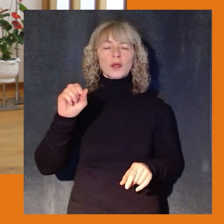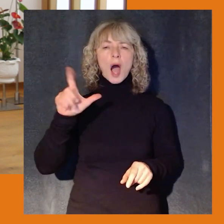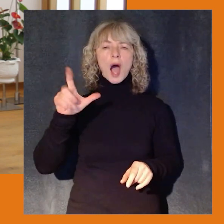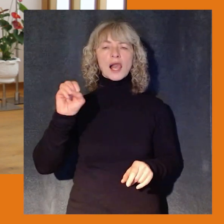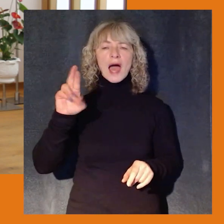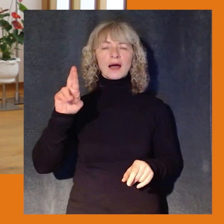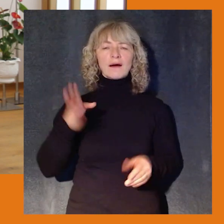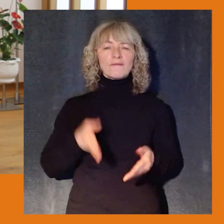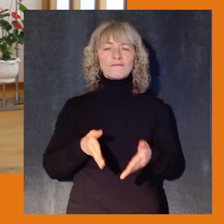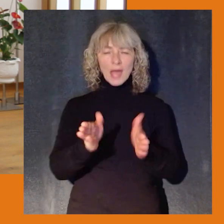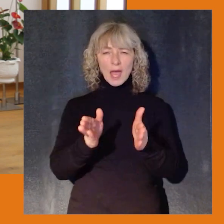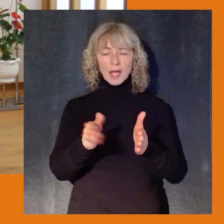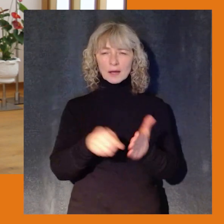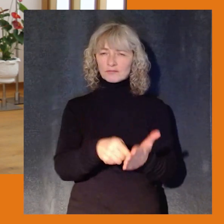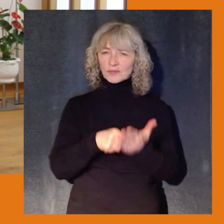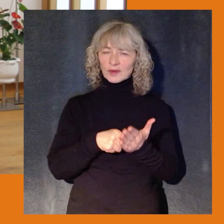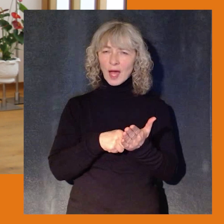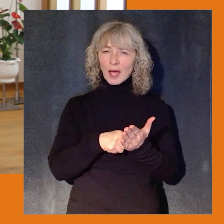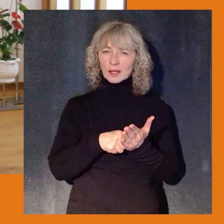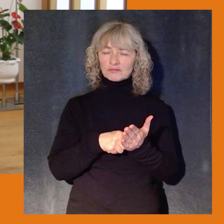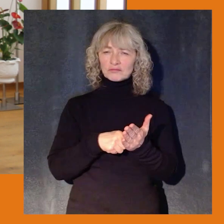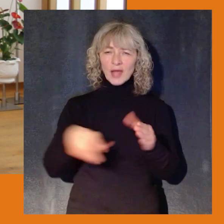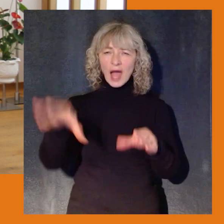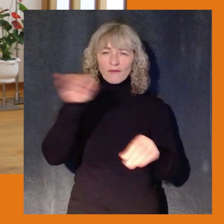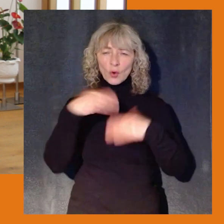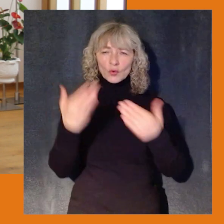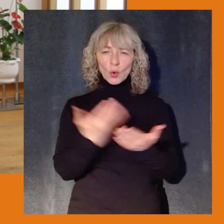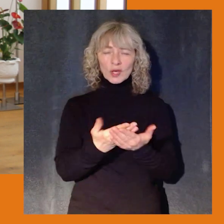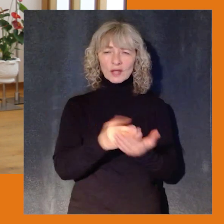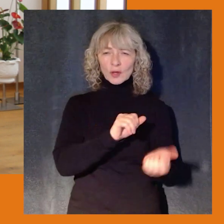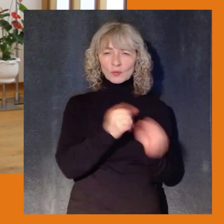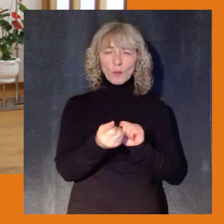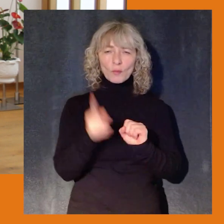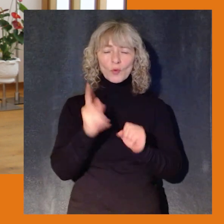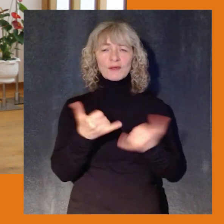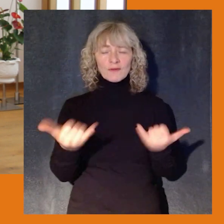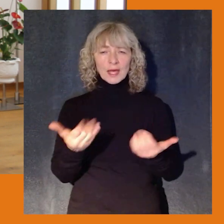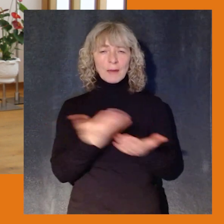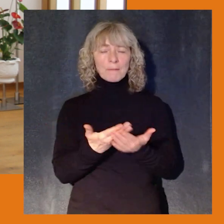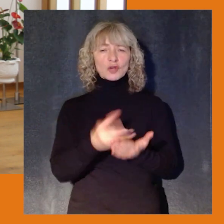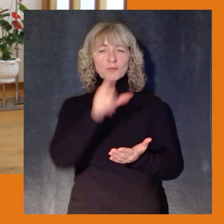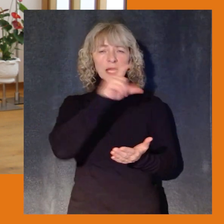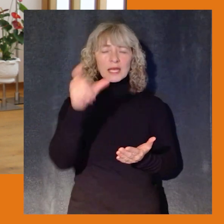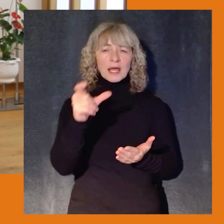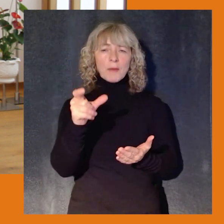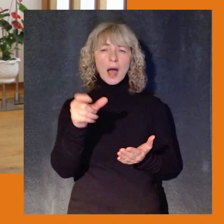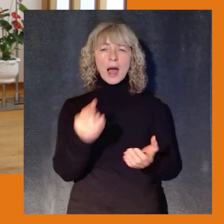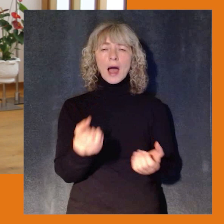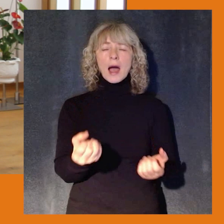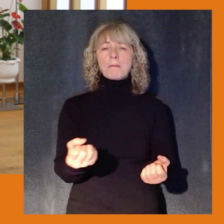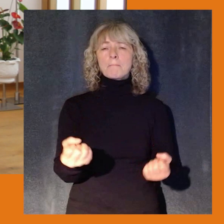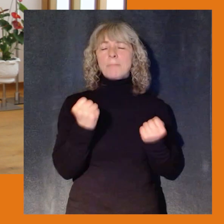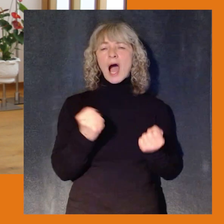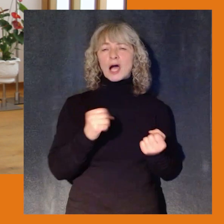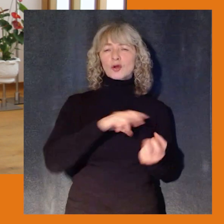erlegen sind. Ich denke beispielsweise an Themen wie unseren Umgang mit Macht, die Rolle der Frau in der